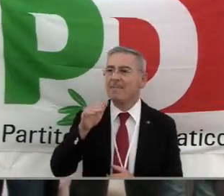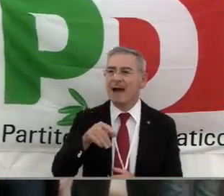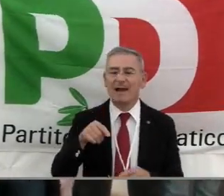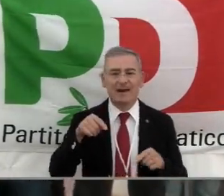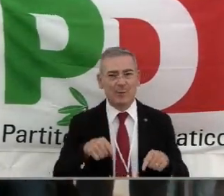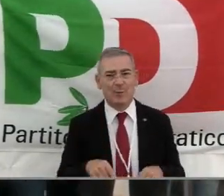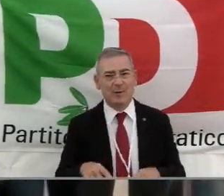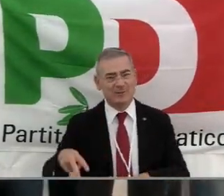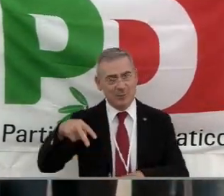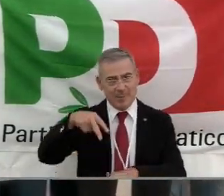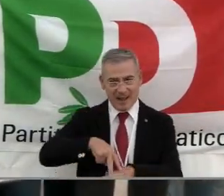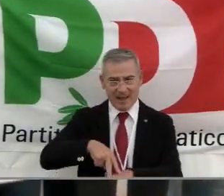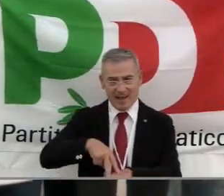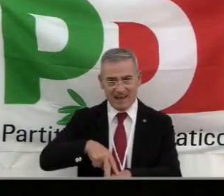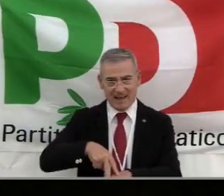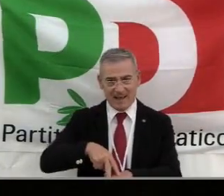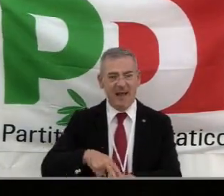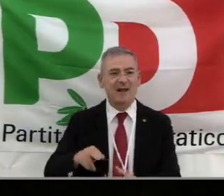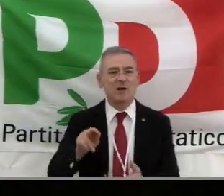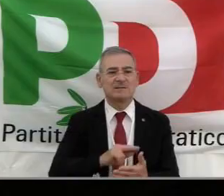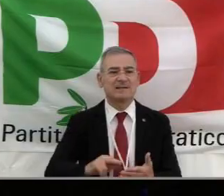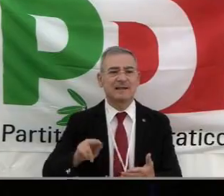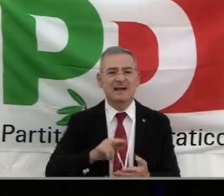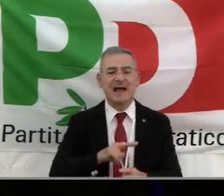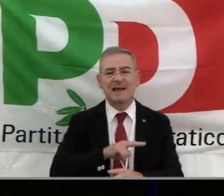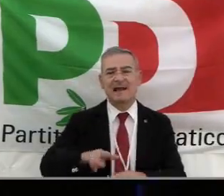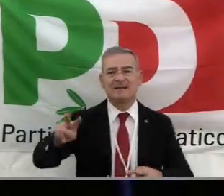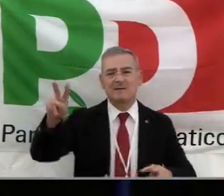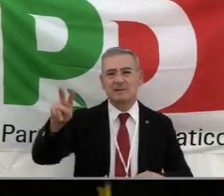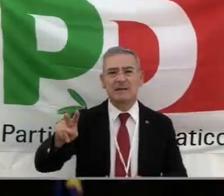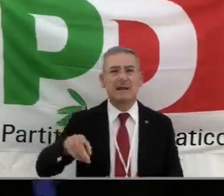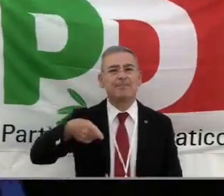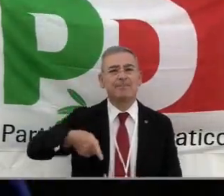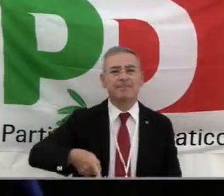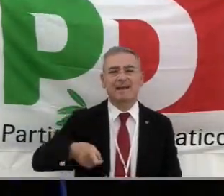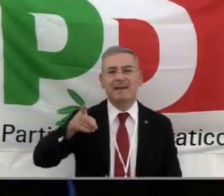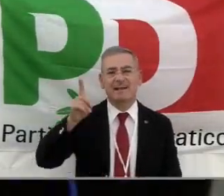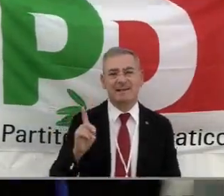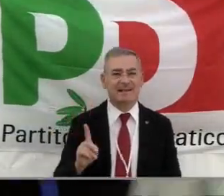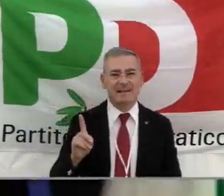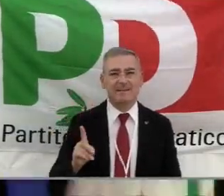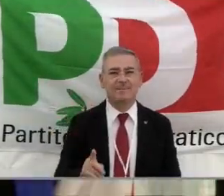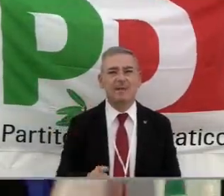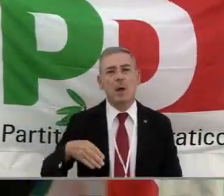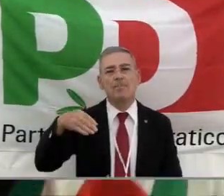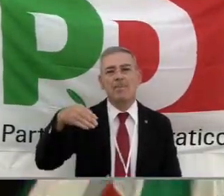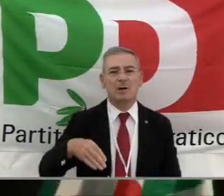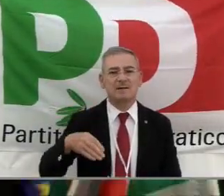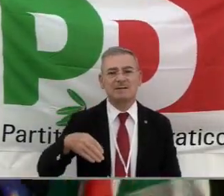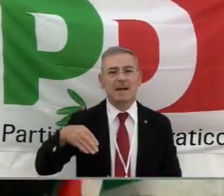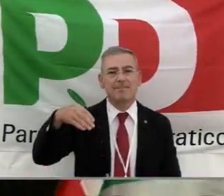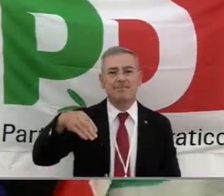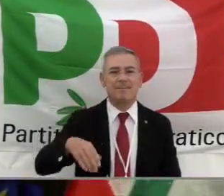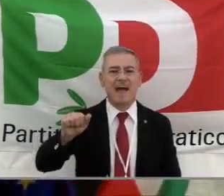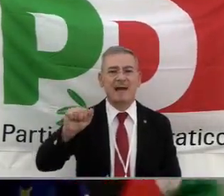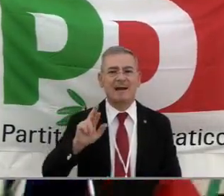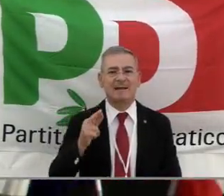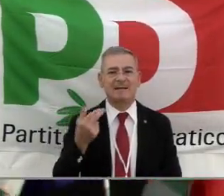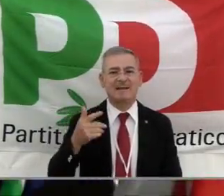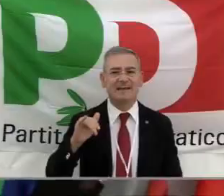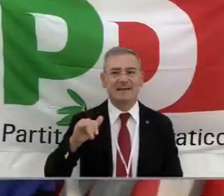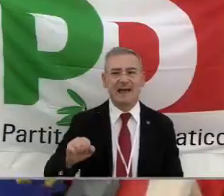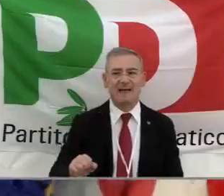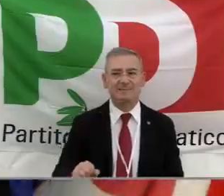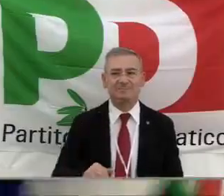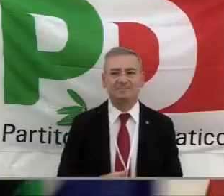qua sul palco il segretario nazionale del Partito Democratico, Maurizio Martina.